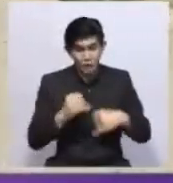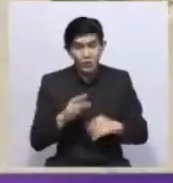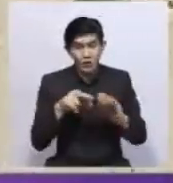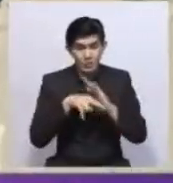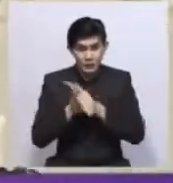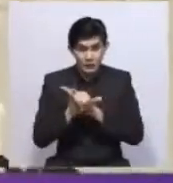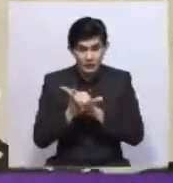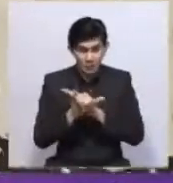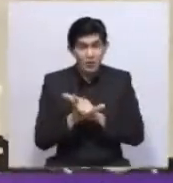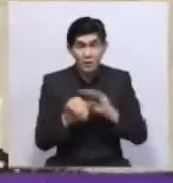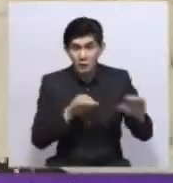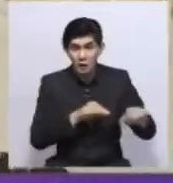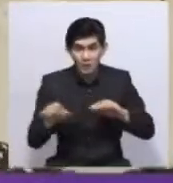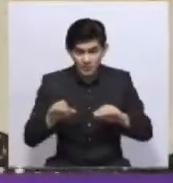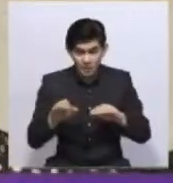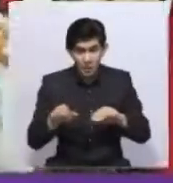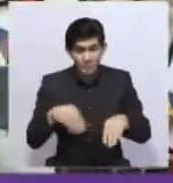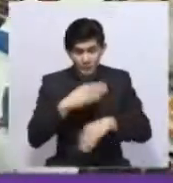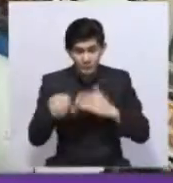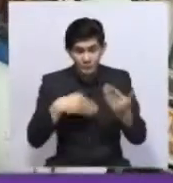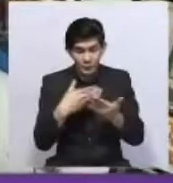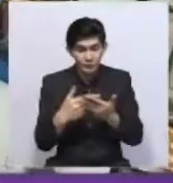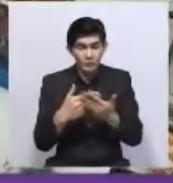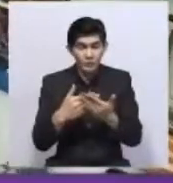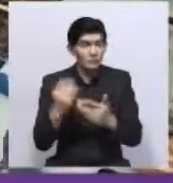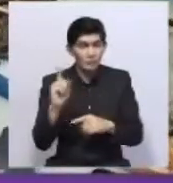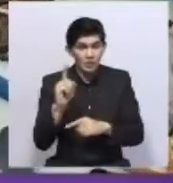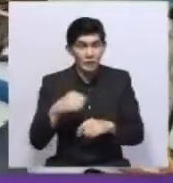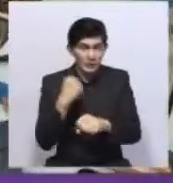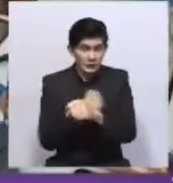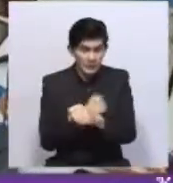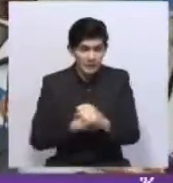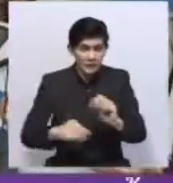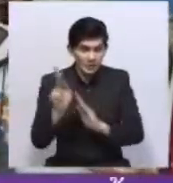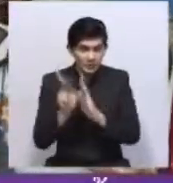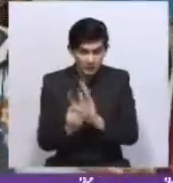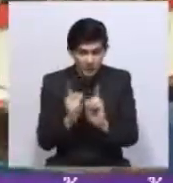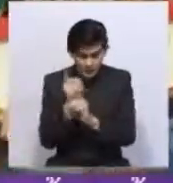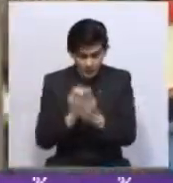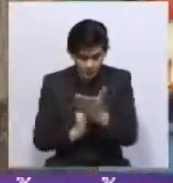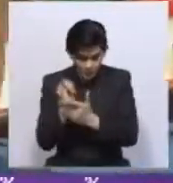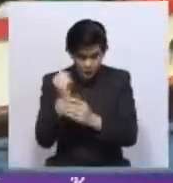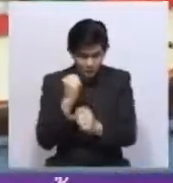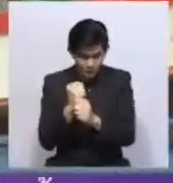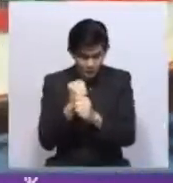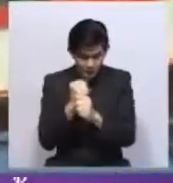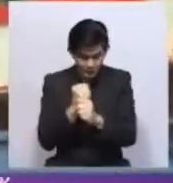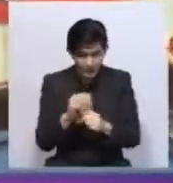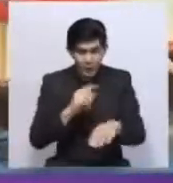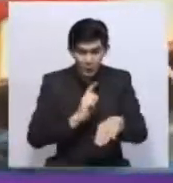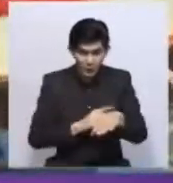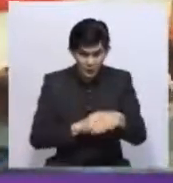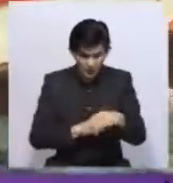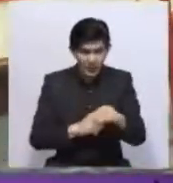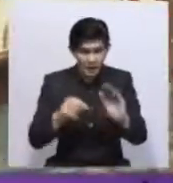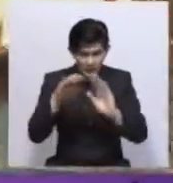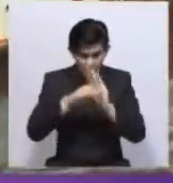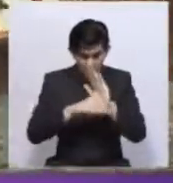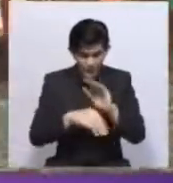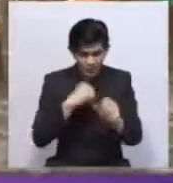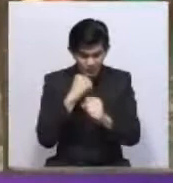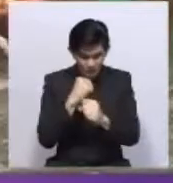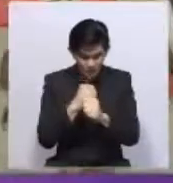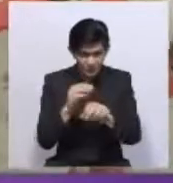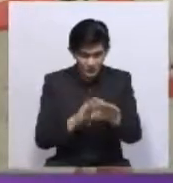ที่ระยองก็พร้อมนำลูกจ้างเข้าระเบียบกฎหมายแรงงานกำหนดไว้อย่างเคร่งครัดแม้จะต้องใช้เวลากับขั้นตอนการด